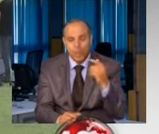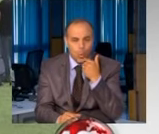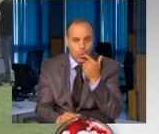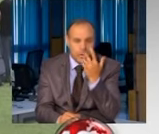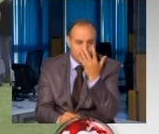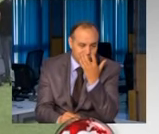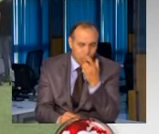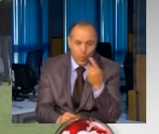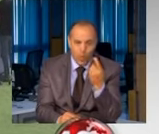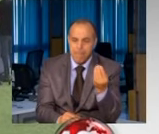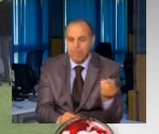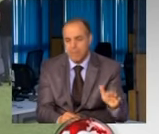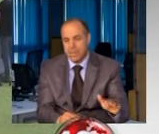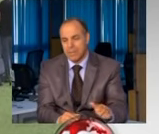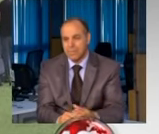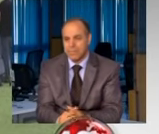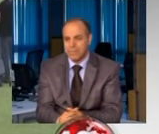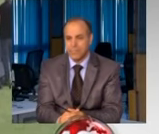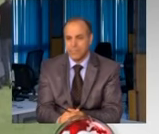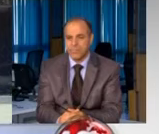عن حزنهم لفقدان نجمهم.